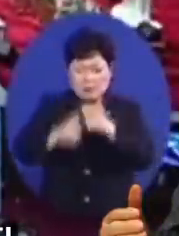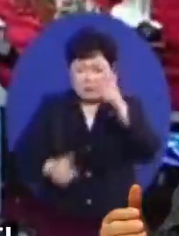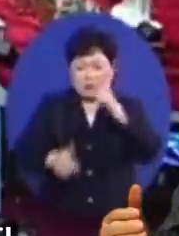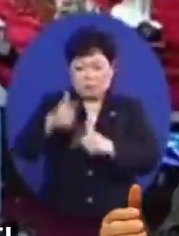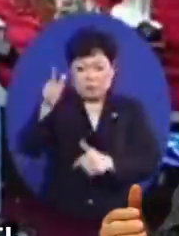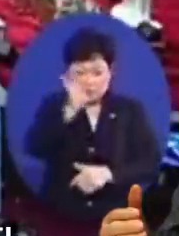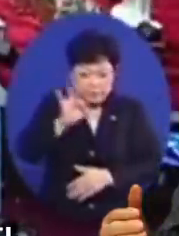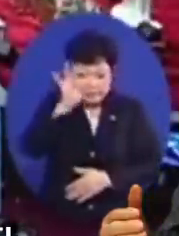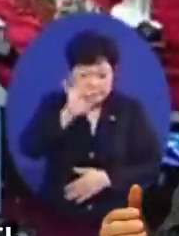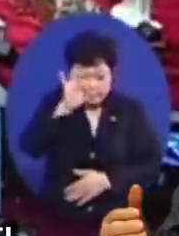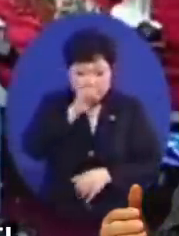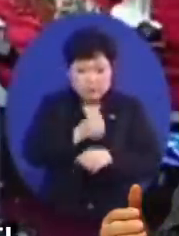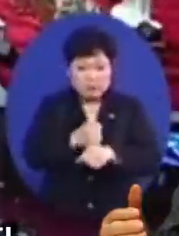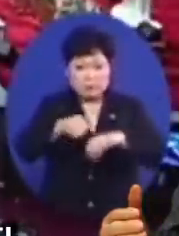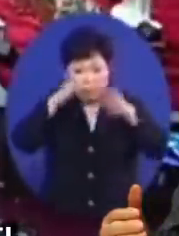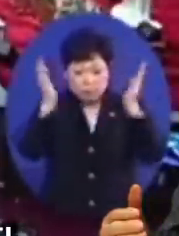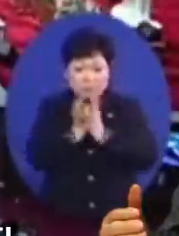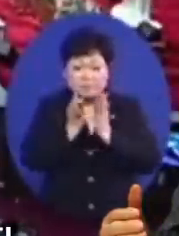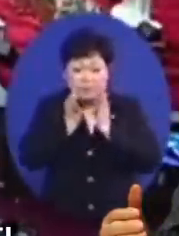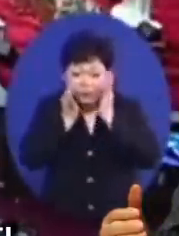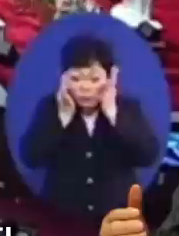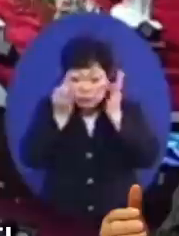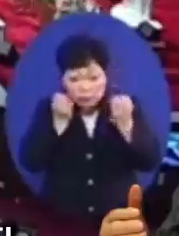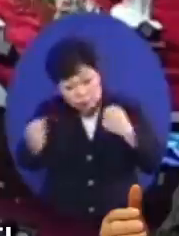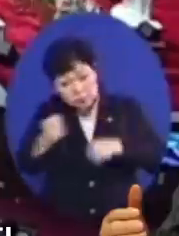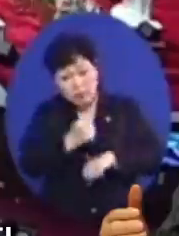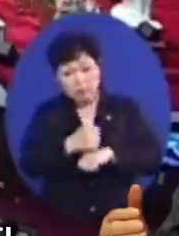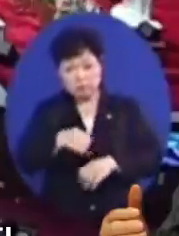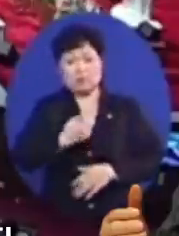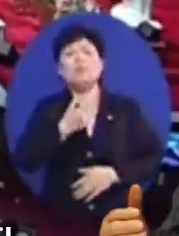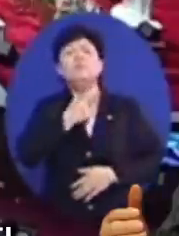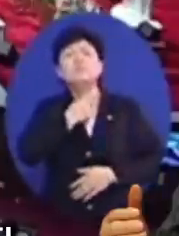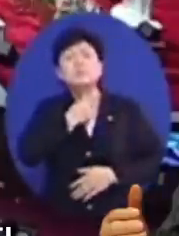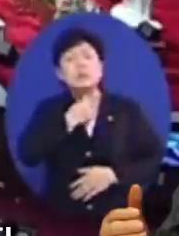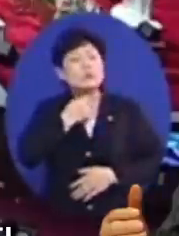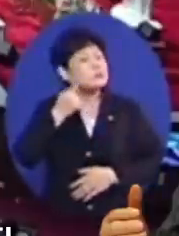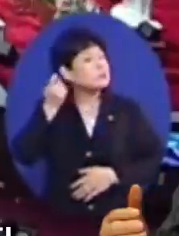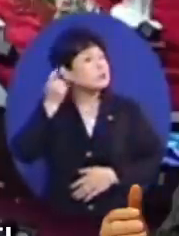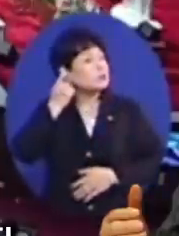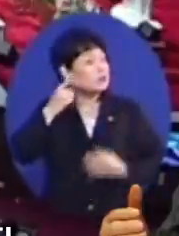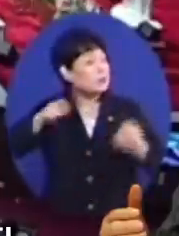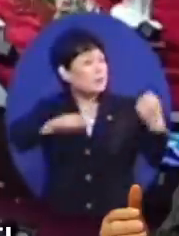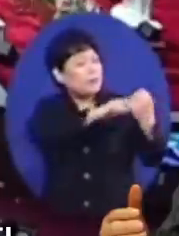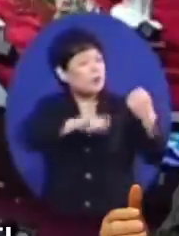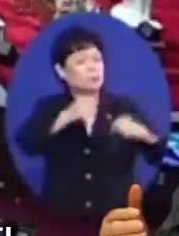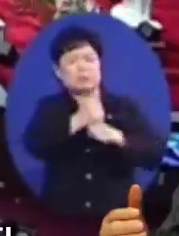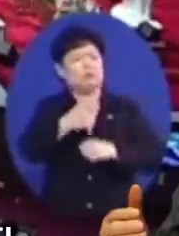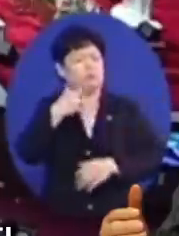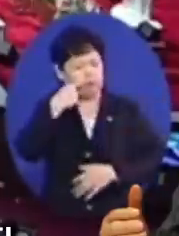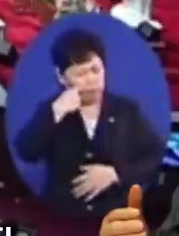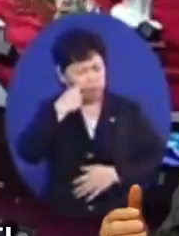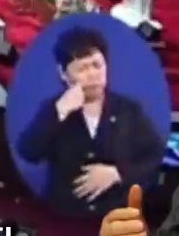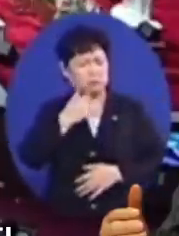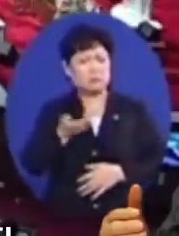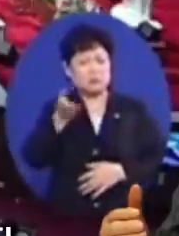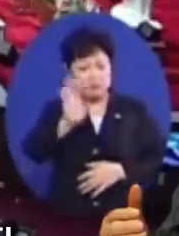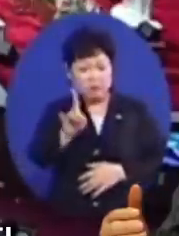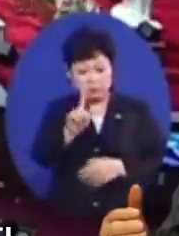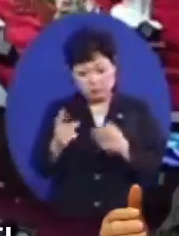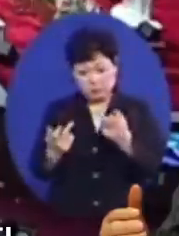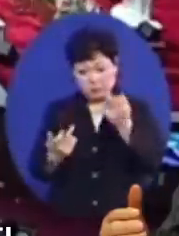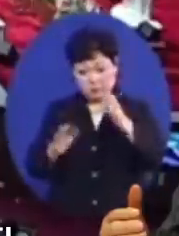기울였습니다. 하지만 모든 노력에도 불구하고 자신이 원하는 소리가 나는 바이올린을 만들 수가 없었습니다. 그러나 어느 날